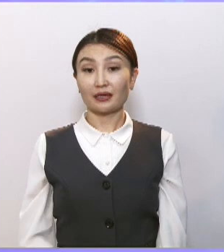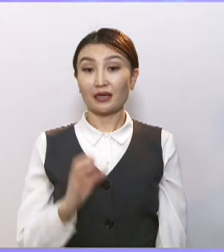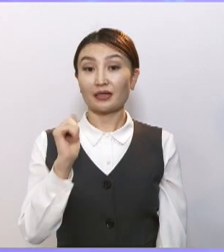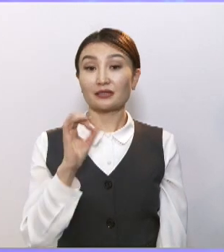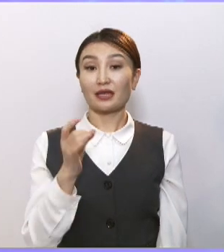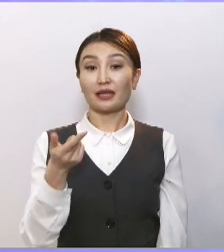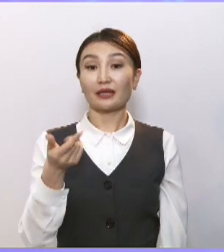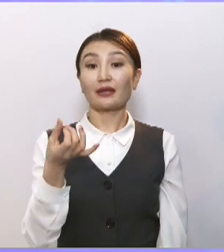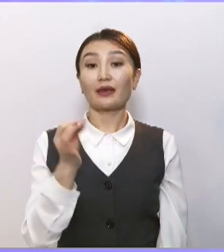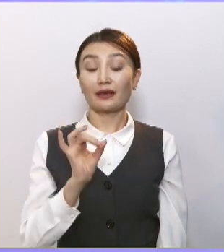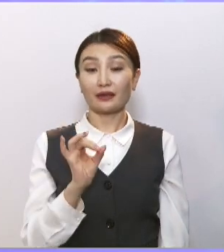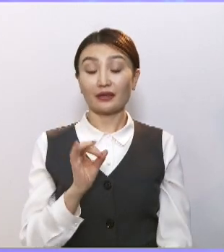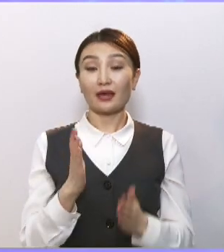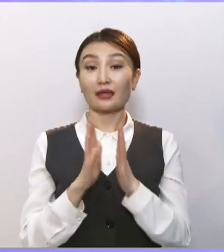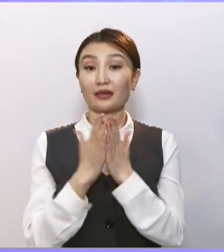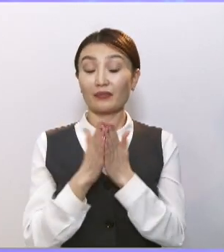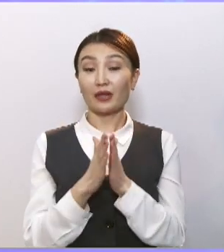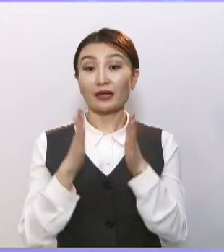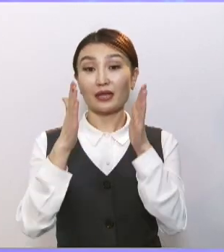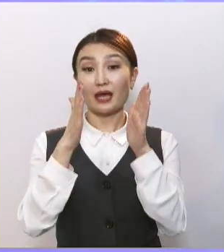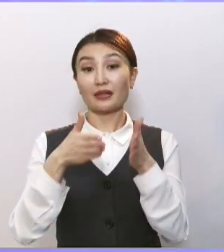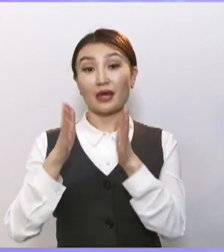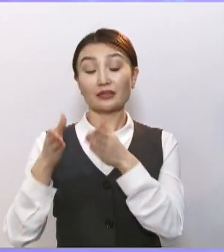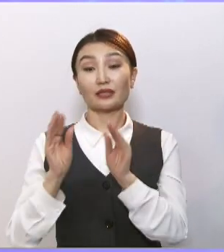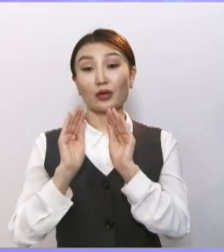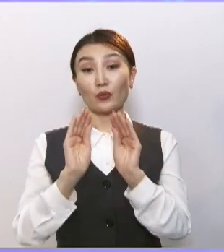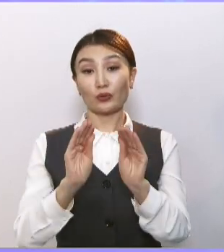Сергей китептерди текчеге коюп жатат.